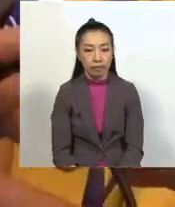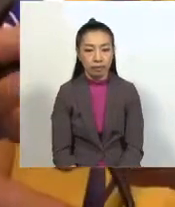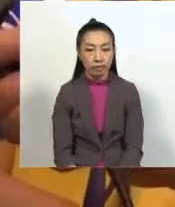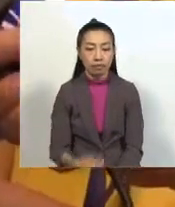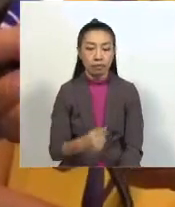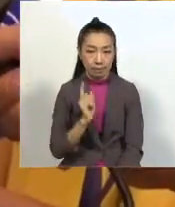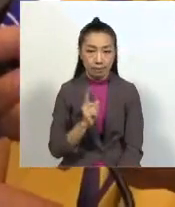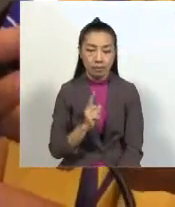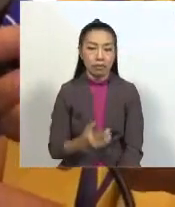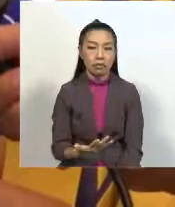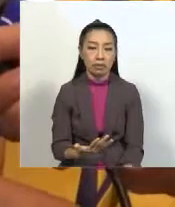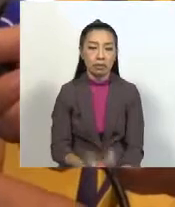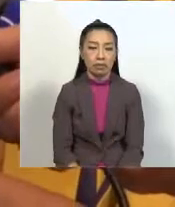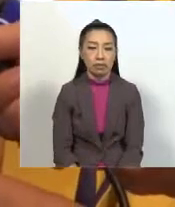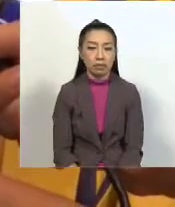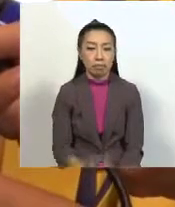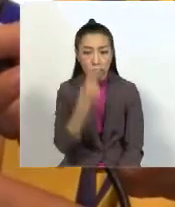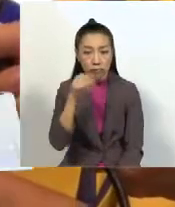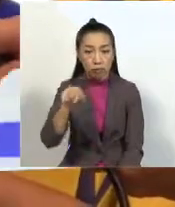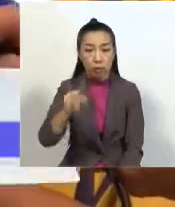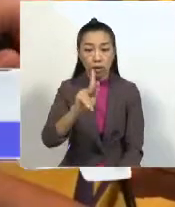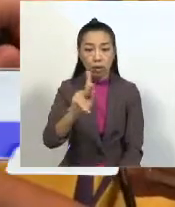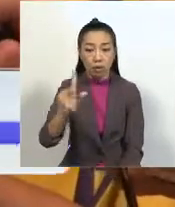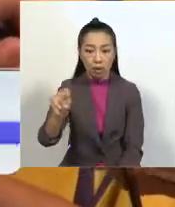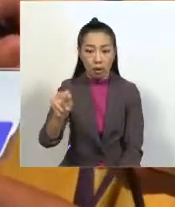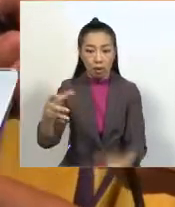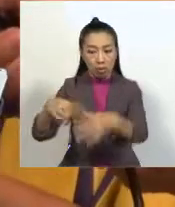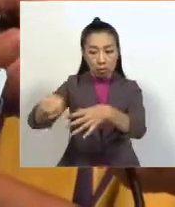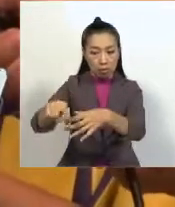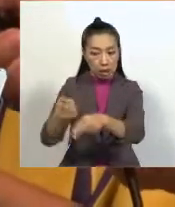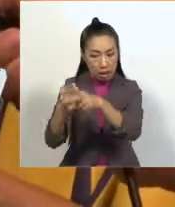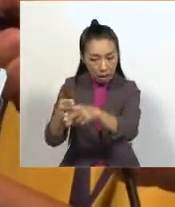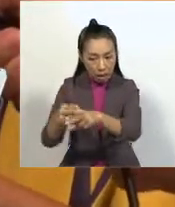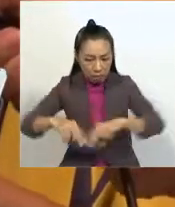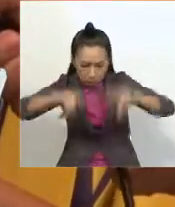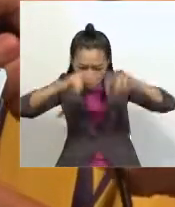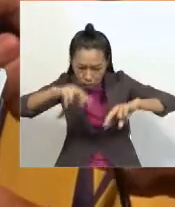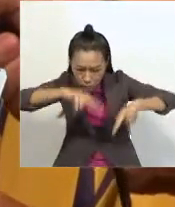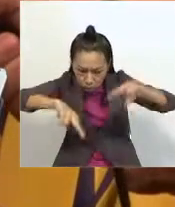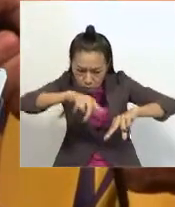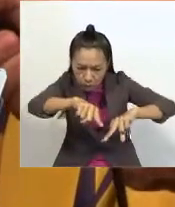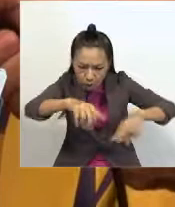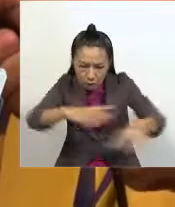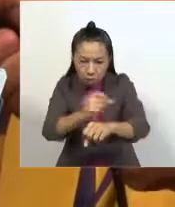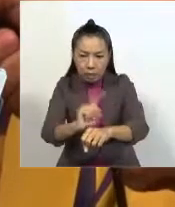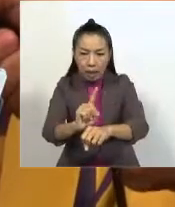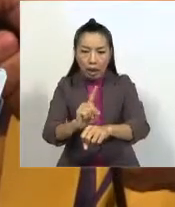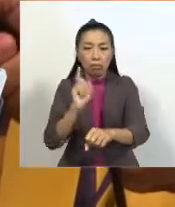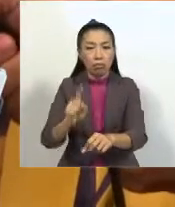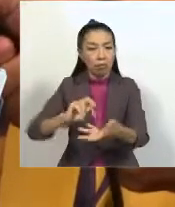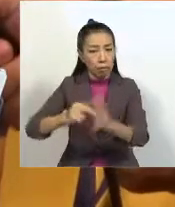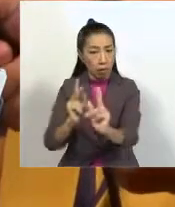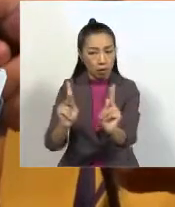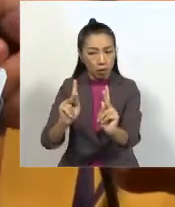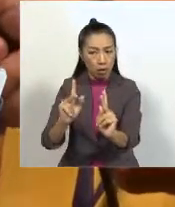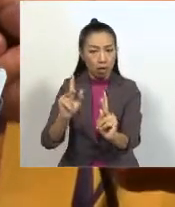ขาก็ต้องสืบพยานดูแล้วก็ให้รู้แน่ว่ามันคืออะไรยังไงดุลพินิจนั่นหมายความว่า